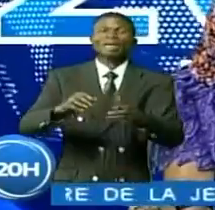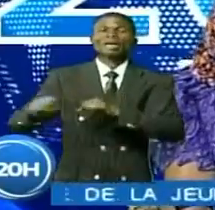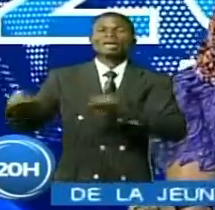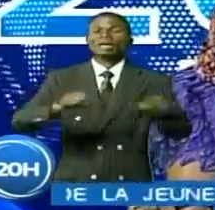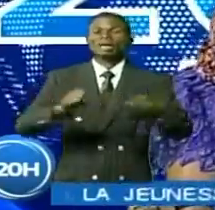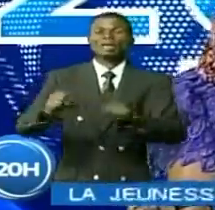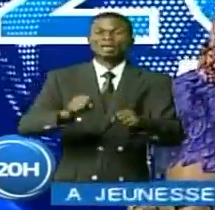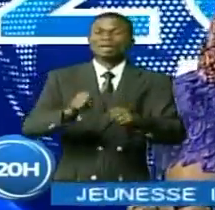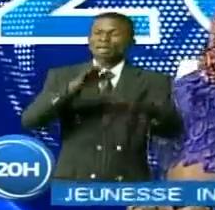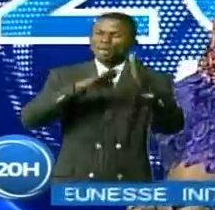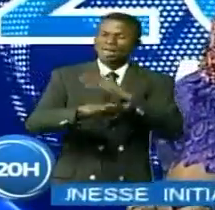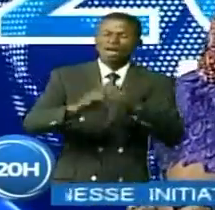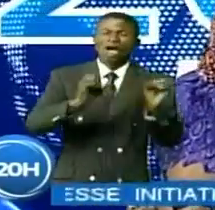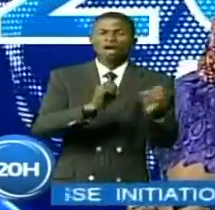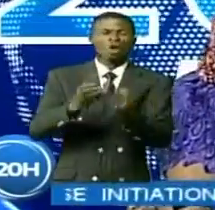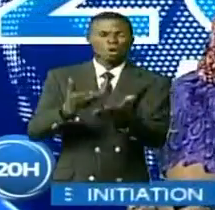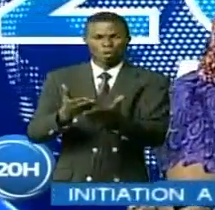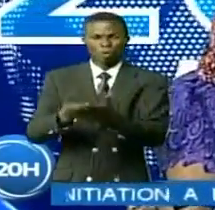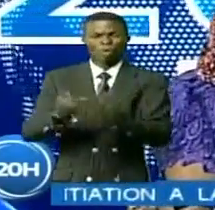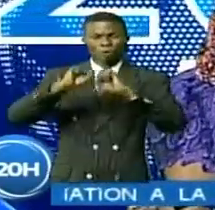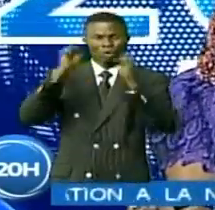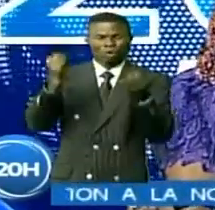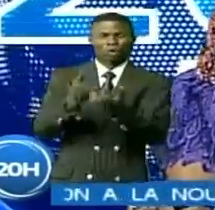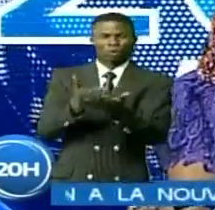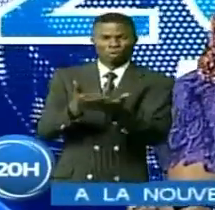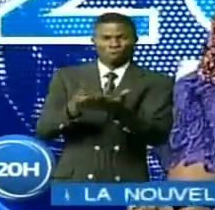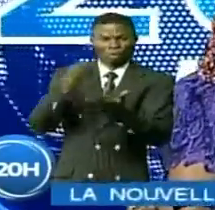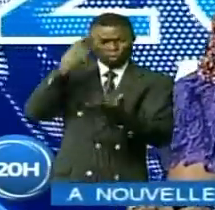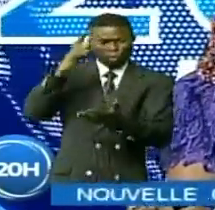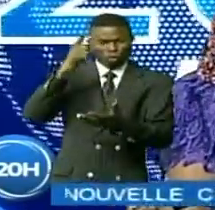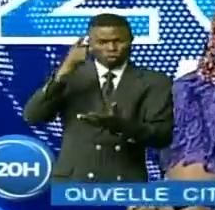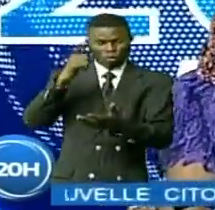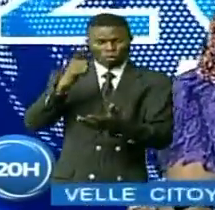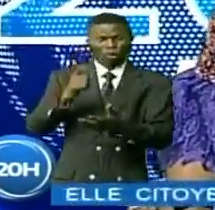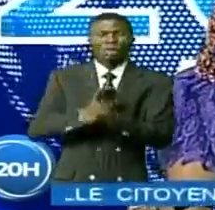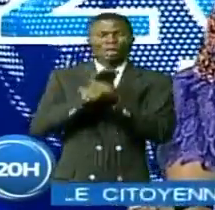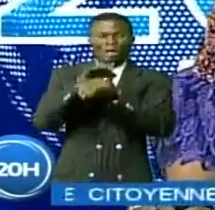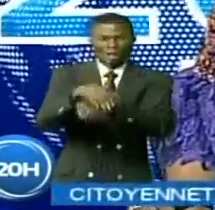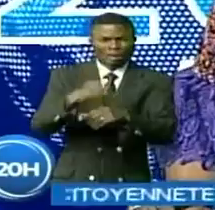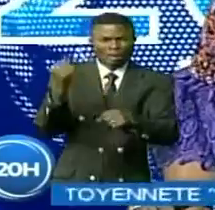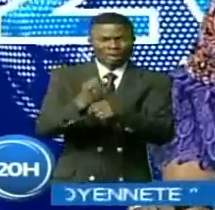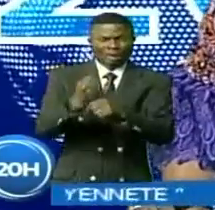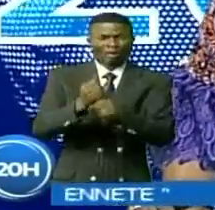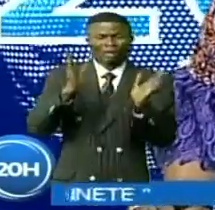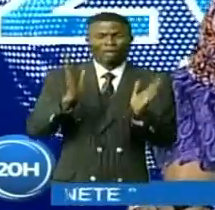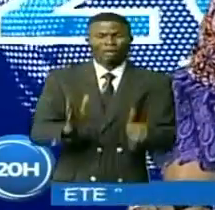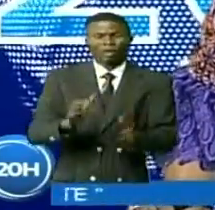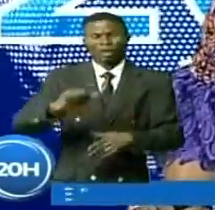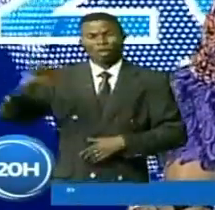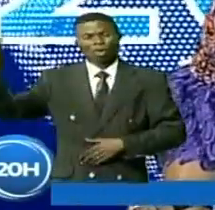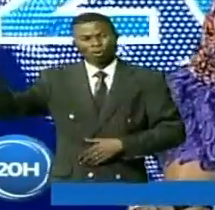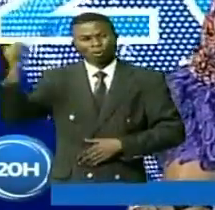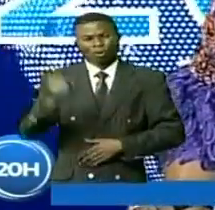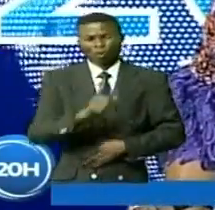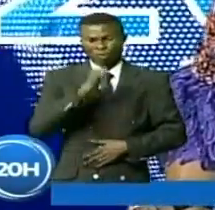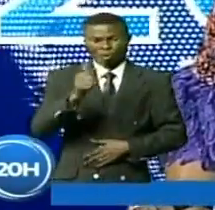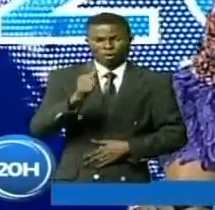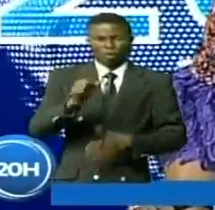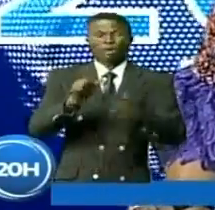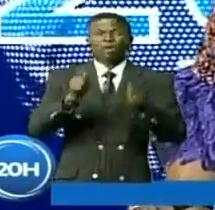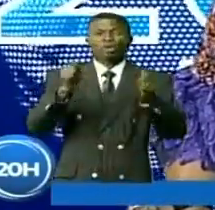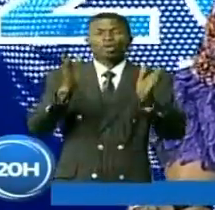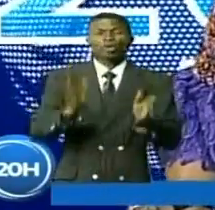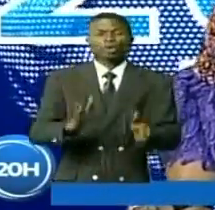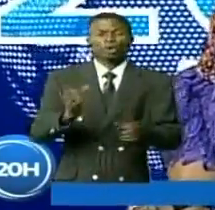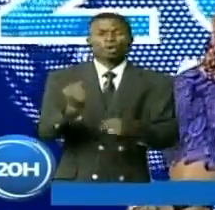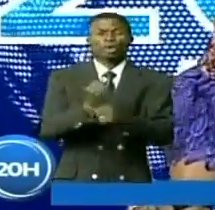régulièrement organisés au sein de cette entreprise pour qu'enfin soient engagées des personnes extérieures. C'est pas moi qui le dis, ces journaliers